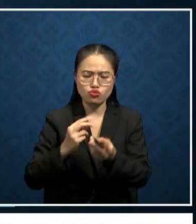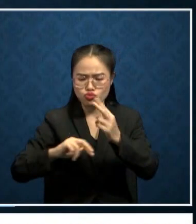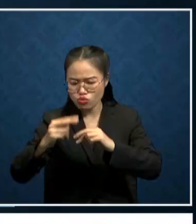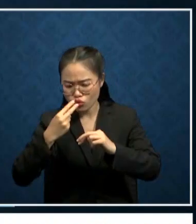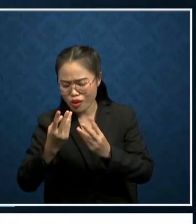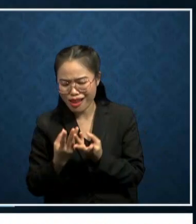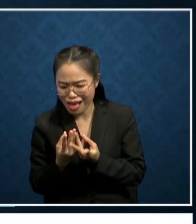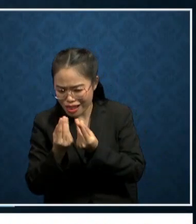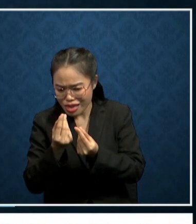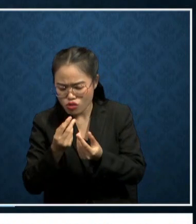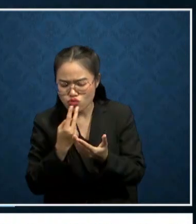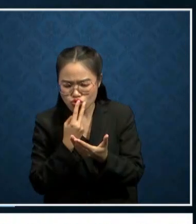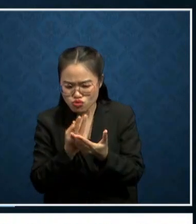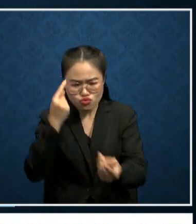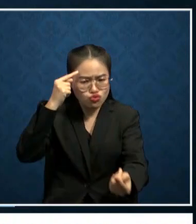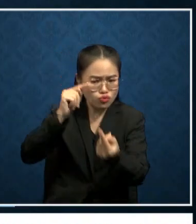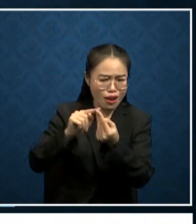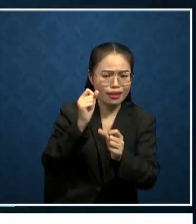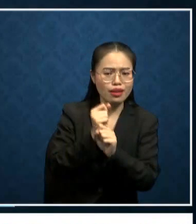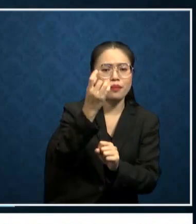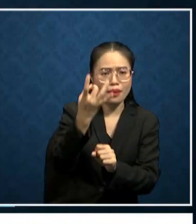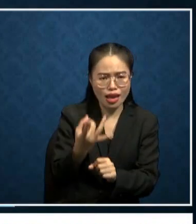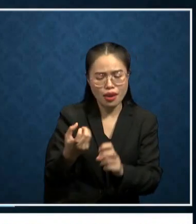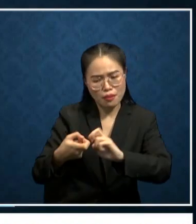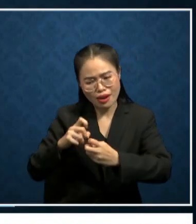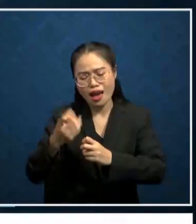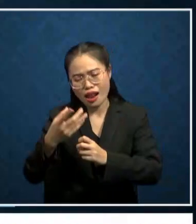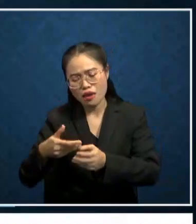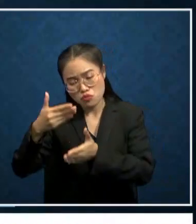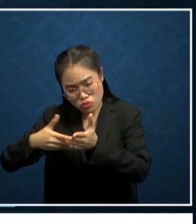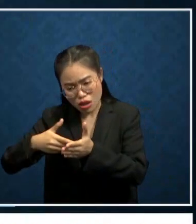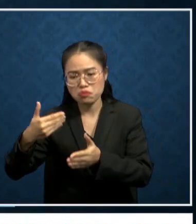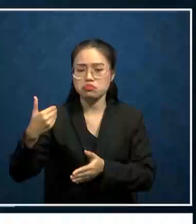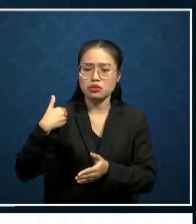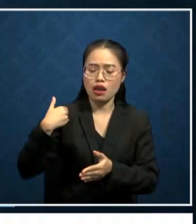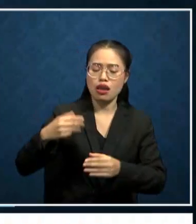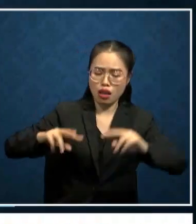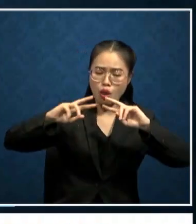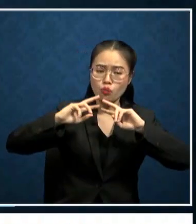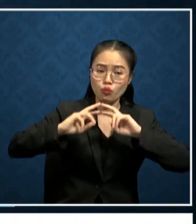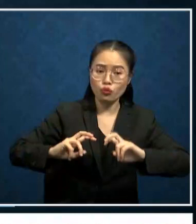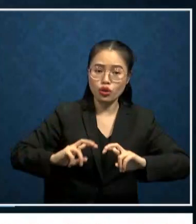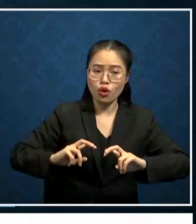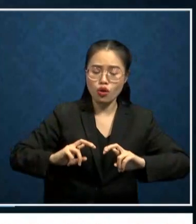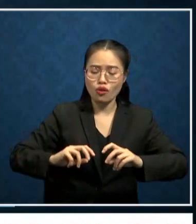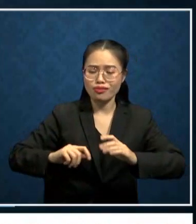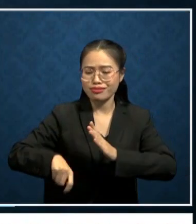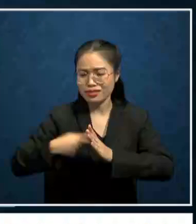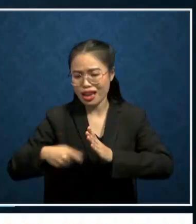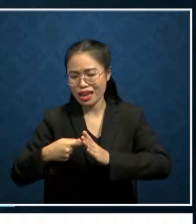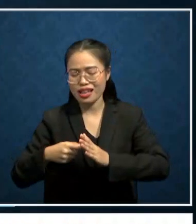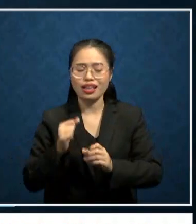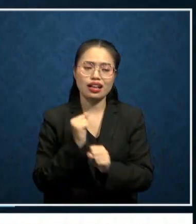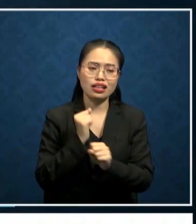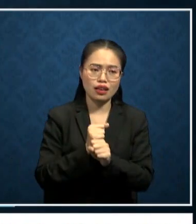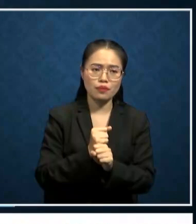เพื่อให้ทราบถึงวัตถุประสงค์ผลการดำเนินงานตามเป้าหมายปัญหาและอุปสรรครวมถึงการวิเคราะห์การให้เหตุผลเพื่อการตัดสิน